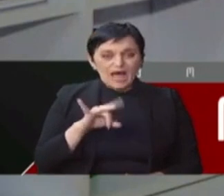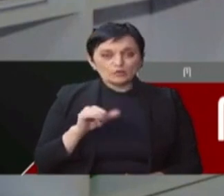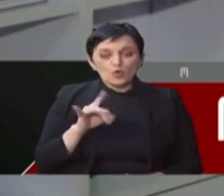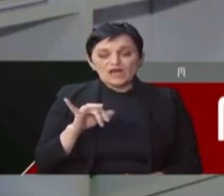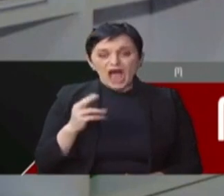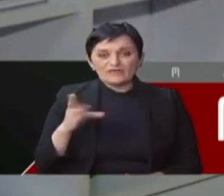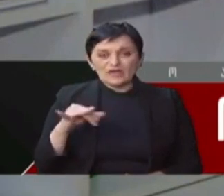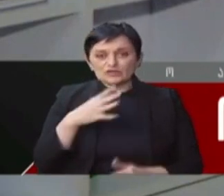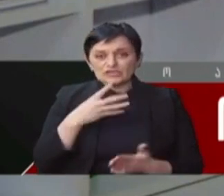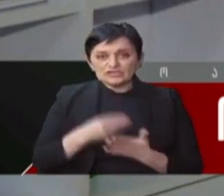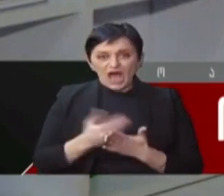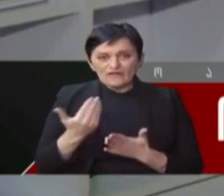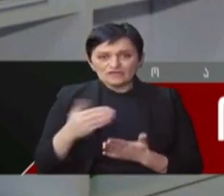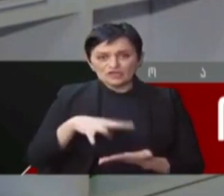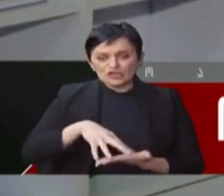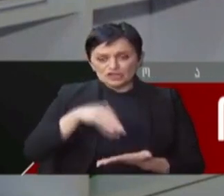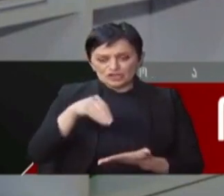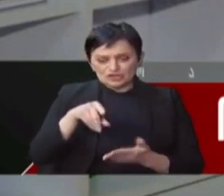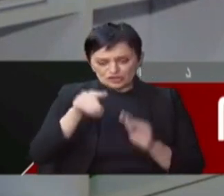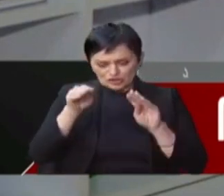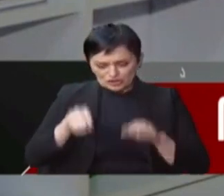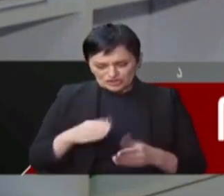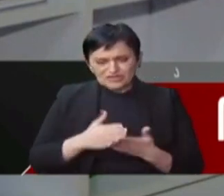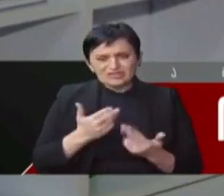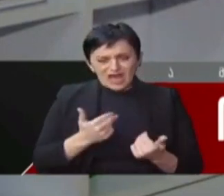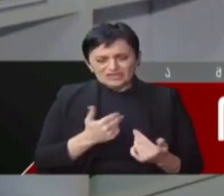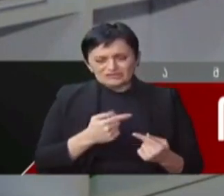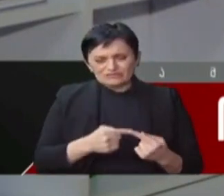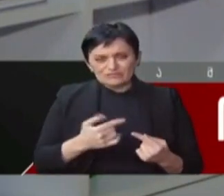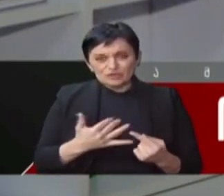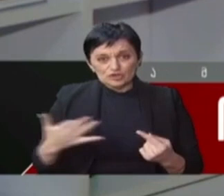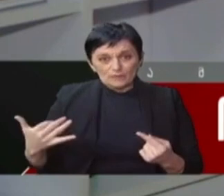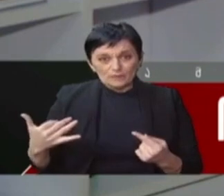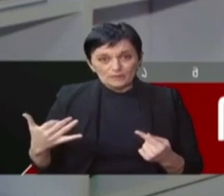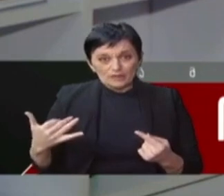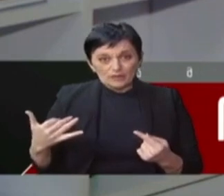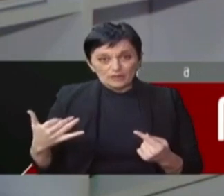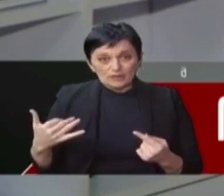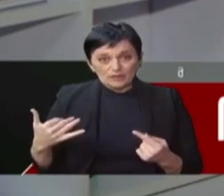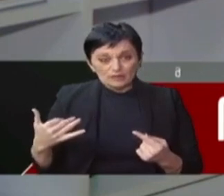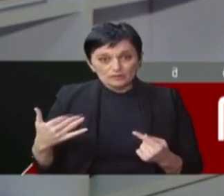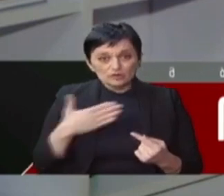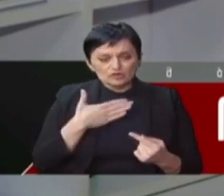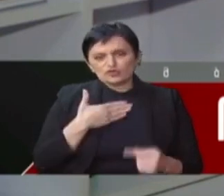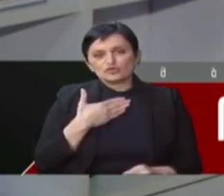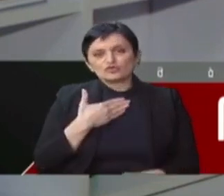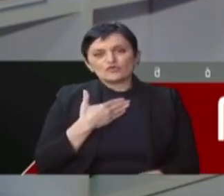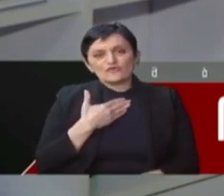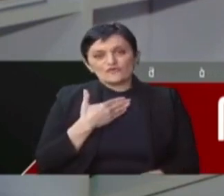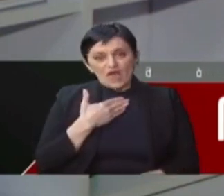რომლებსაც, რა ვიცი, საკუთარი პროფილებზე გირჩი გვაქვს და ასე შემდეგ, ასე ჩვენ, რა